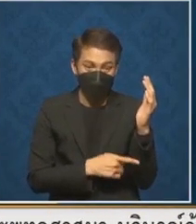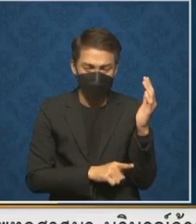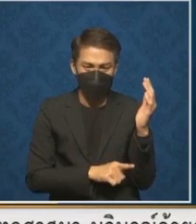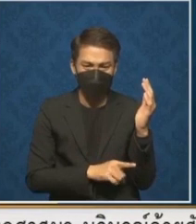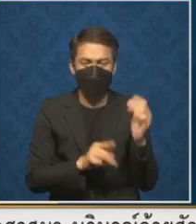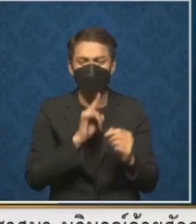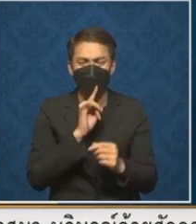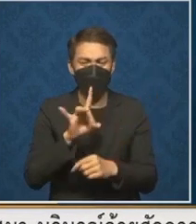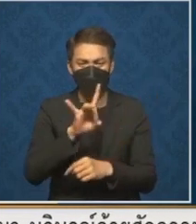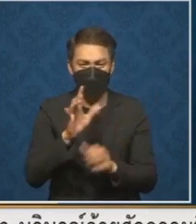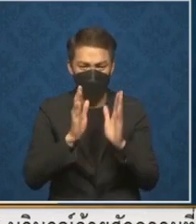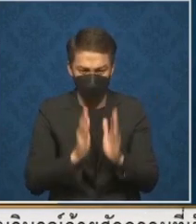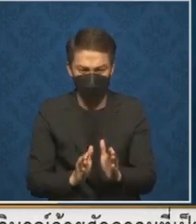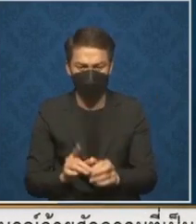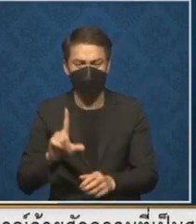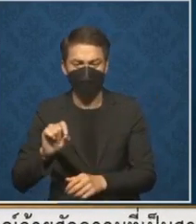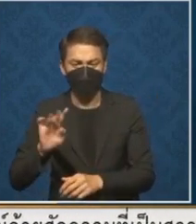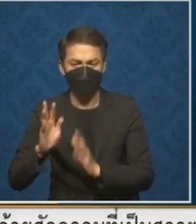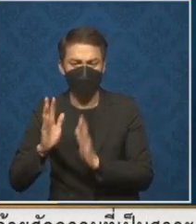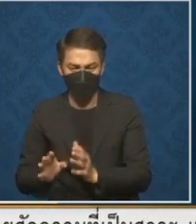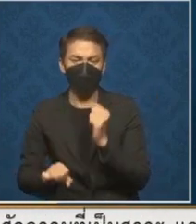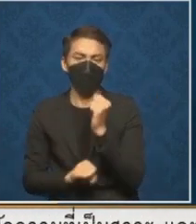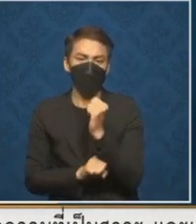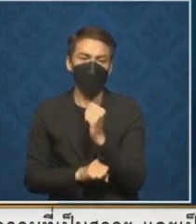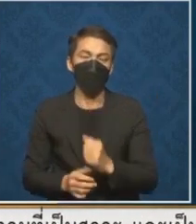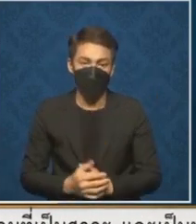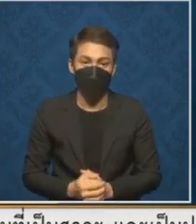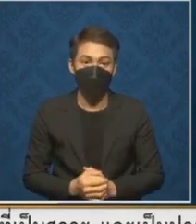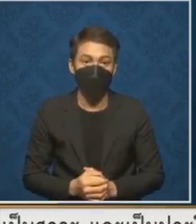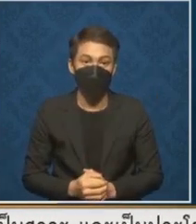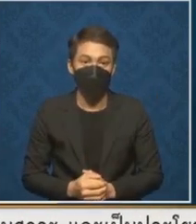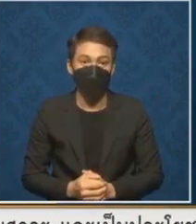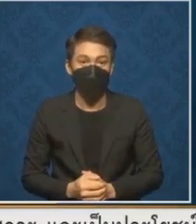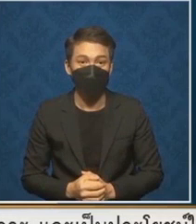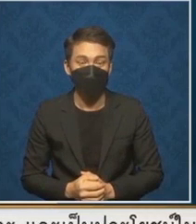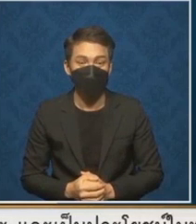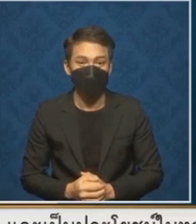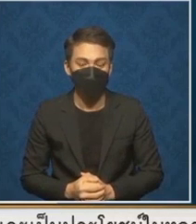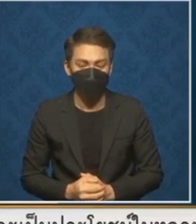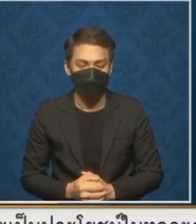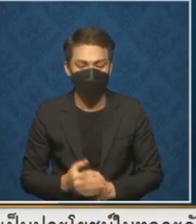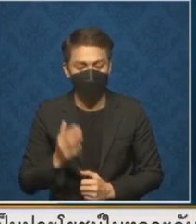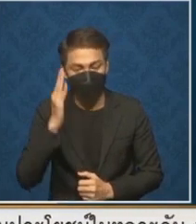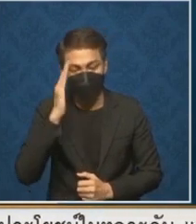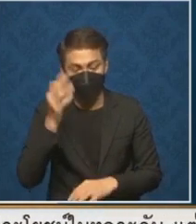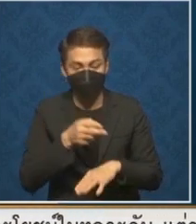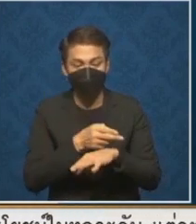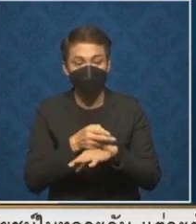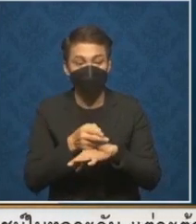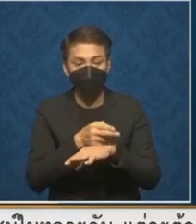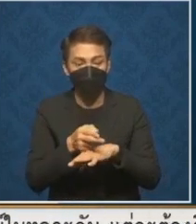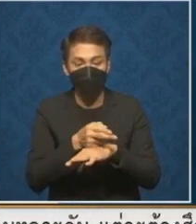ร้อยคน 24 คนเป็คนยากจน ทางที่ผมอยากจะให้ไม่รู้วาจะเอาวดิโอ